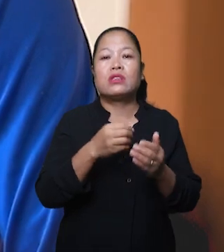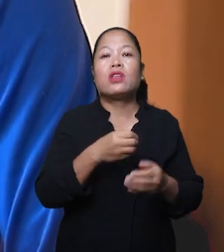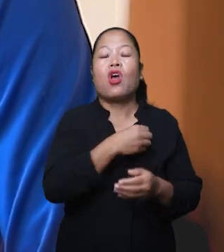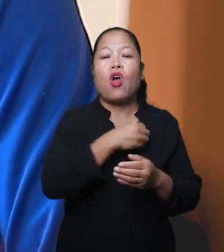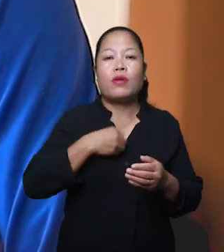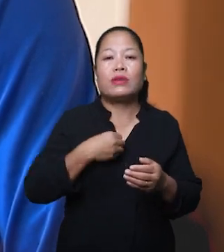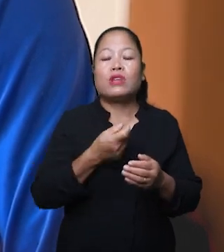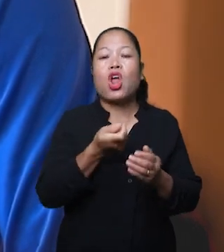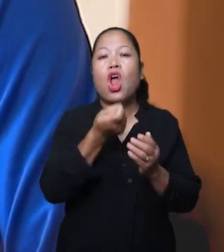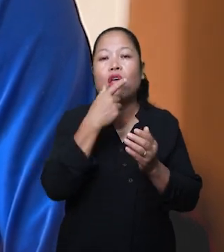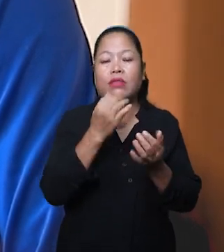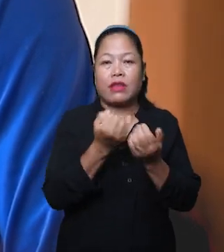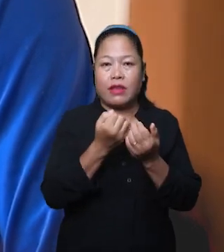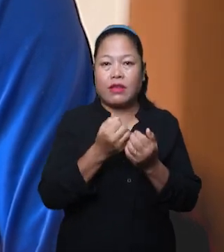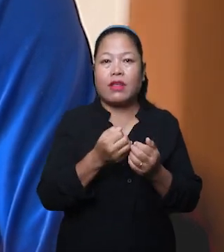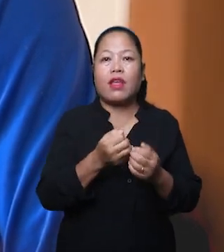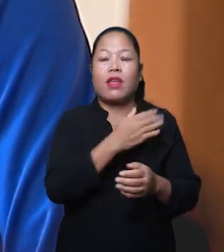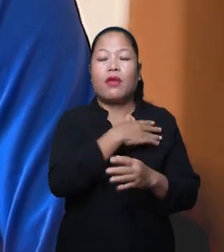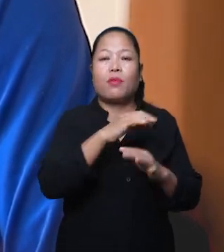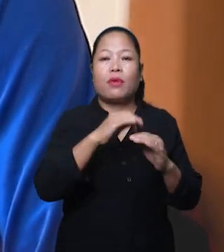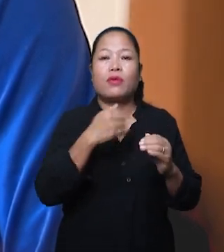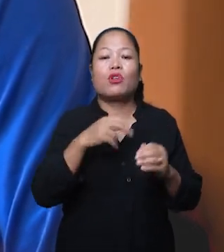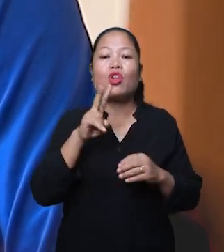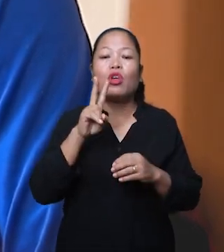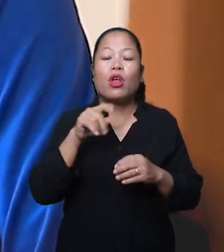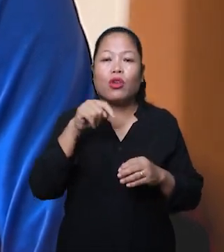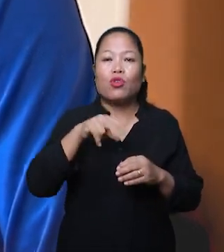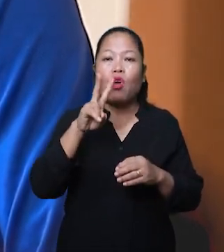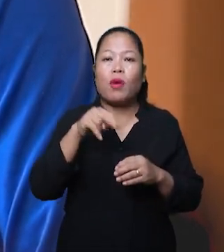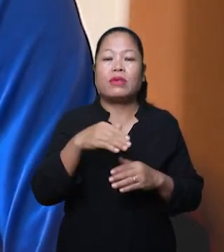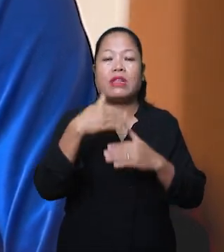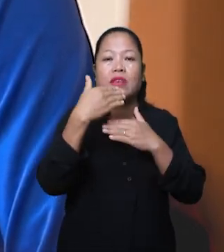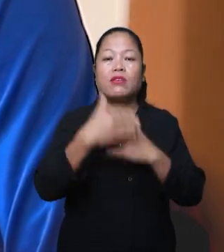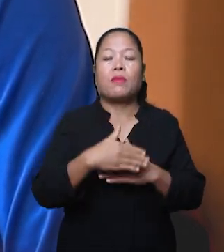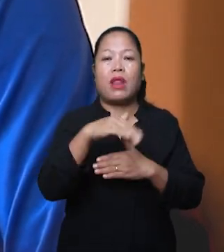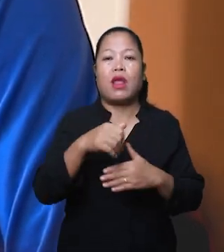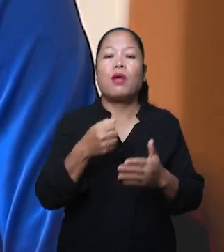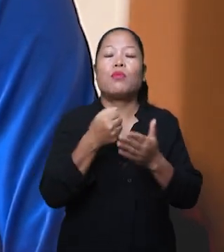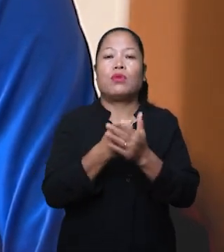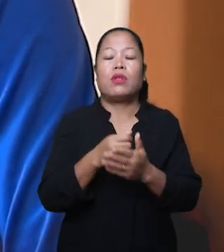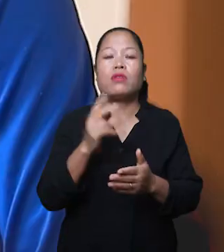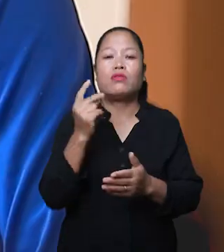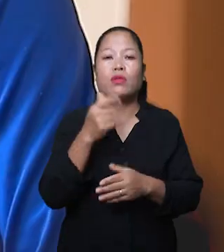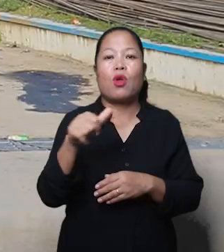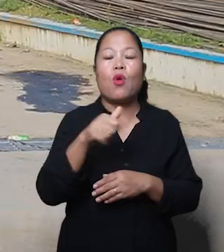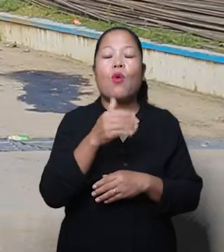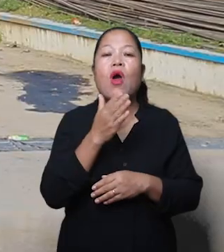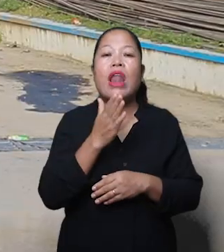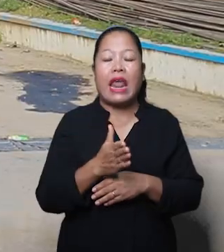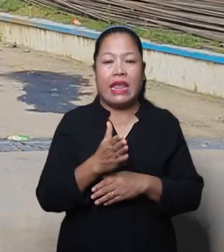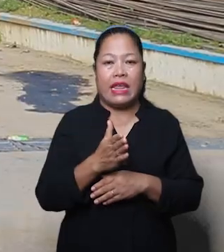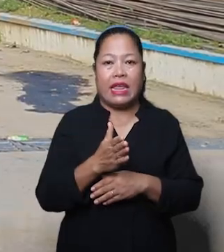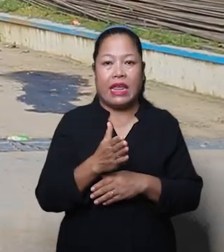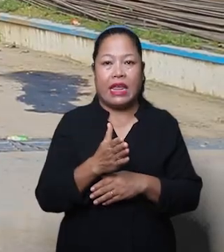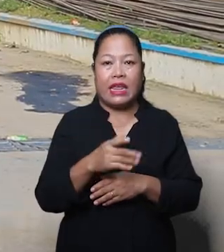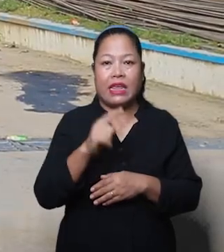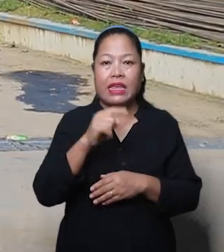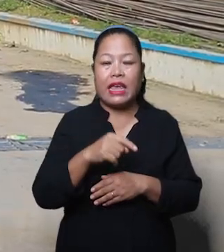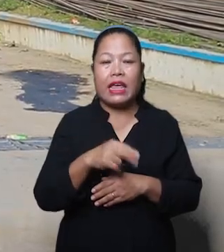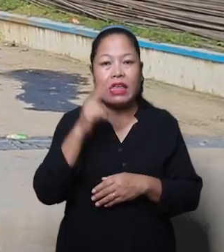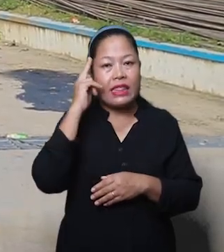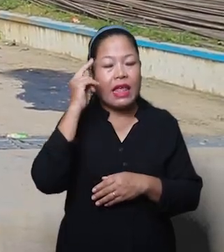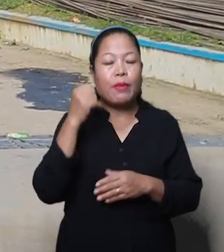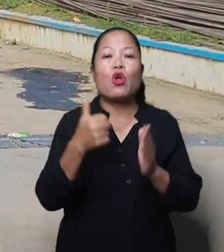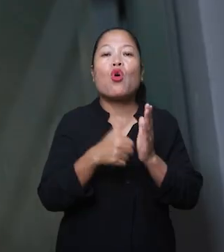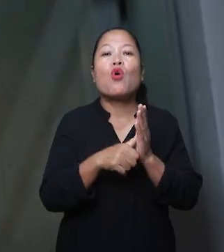सँगसँगै परामर्शको सहायता भएको हुनाले मलाई यो अवस्थासम्म आउन निकै सजिलो भएको छ उहाँलाई चाहिँ अब हामीले